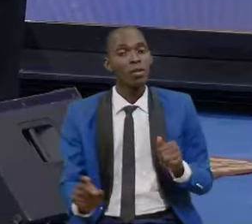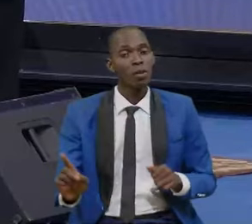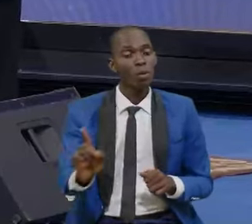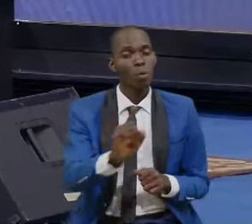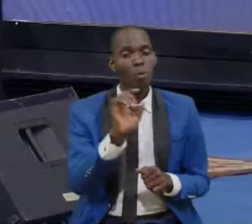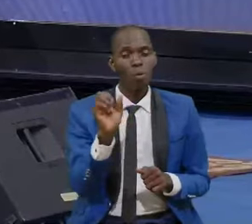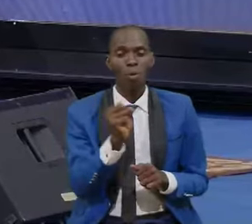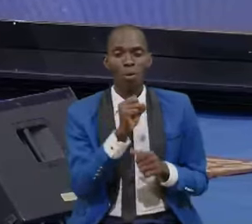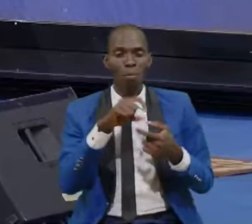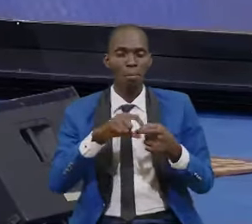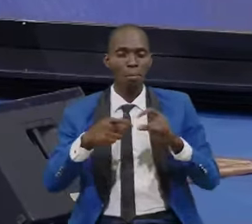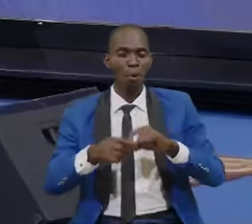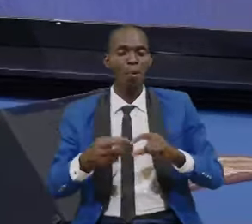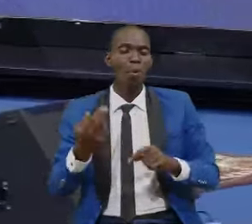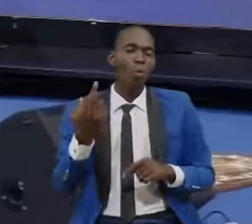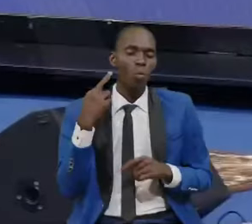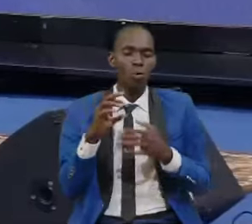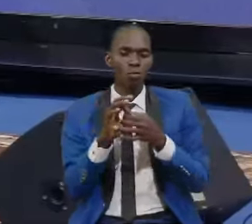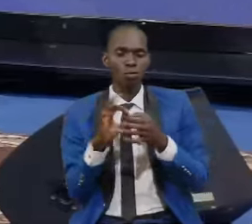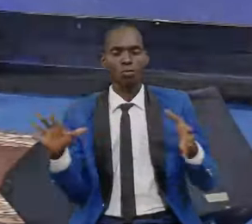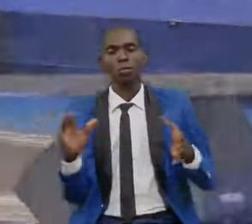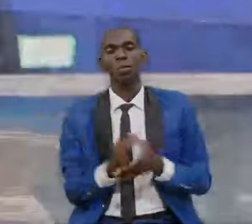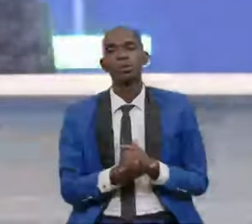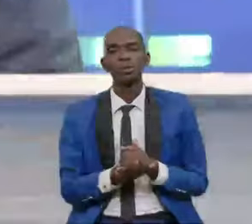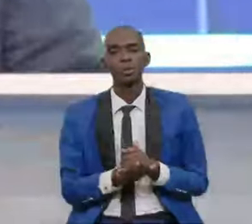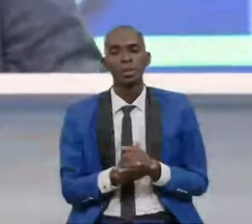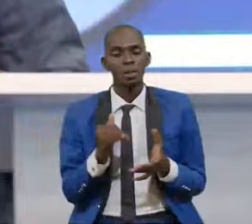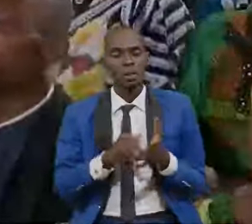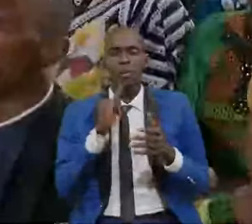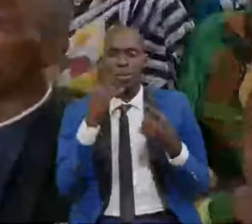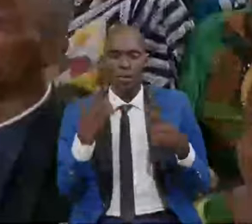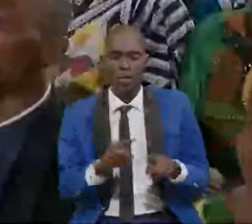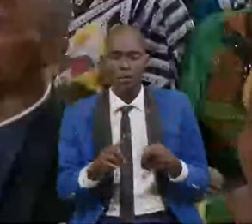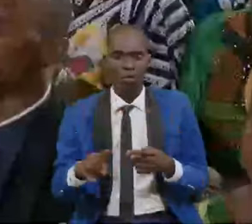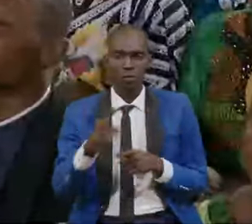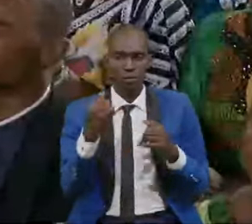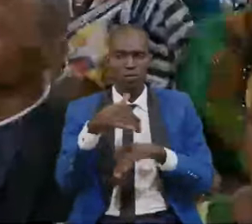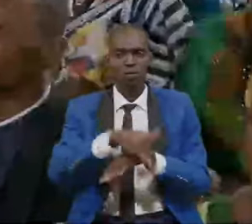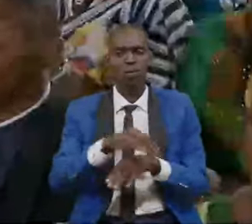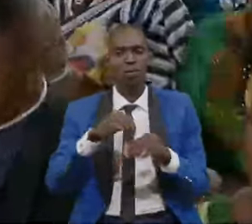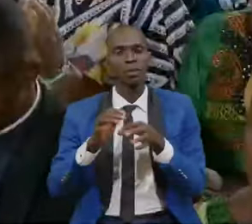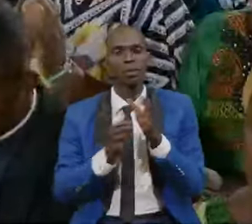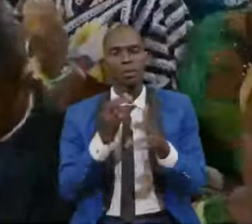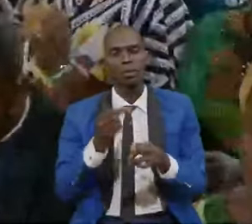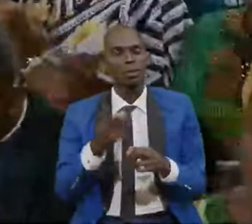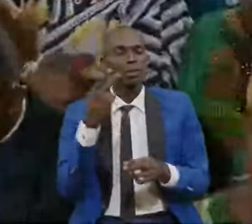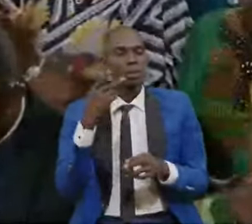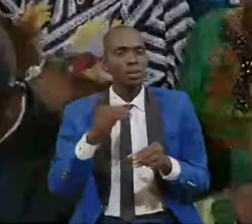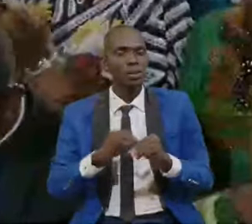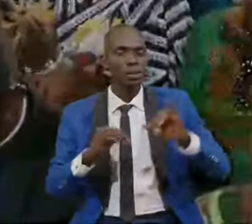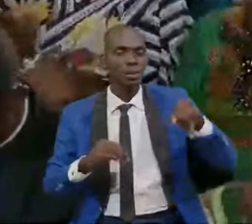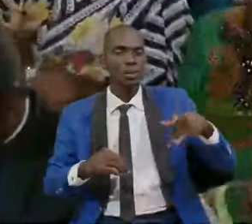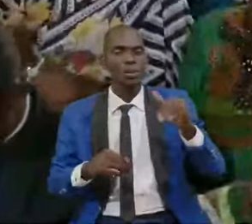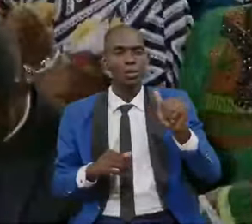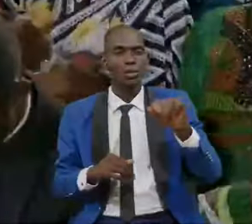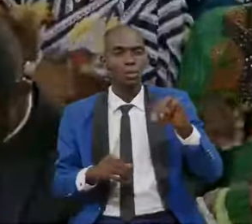de chacun furent brisés. Ça va t'arriver ce soir. En Jacques chapitre